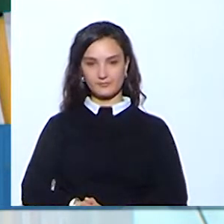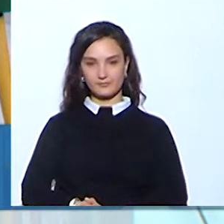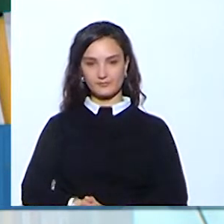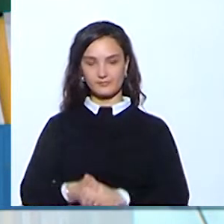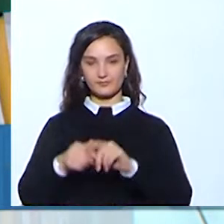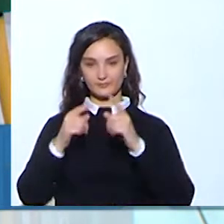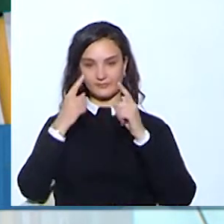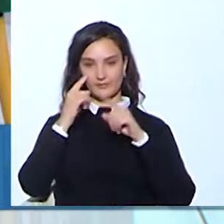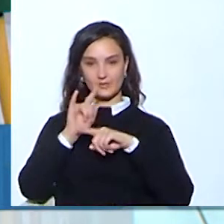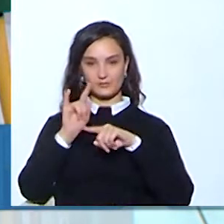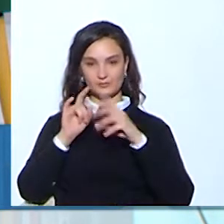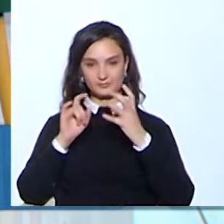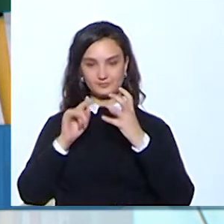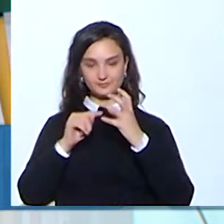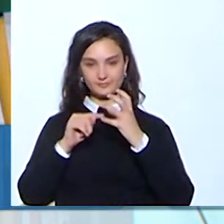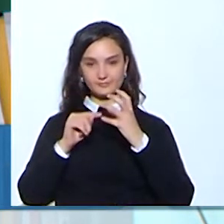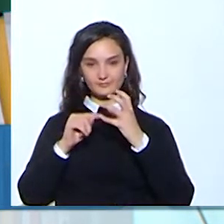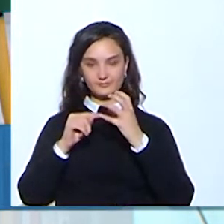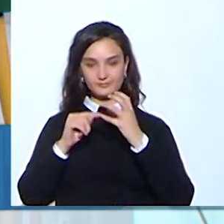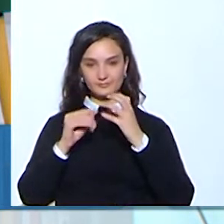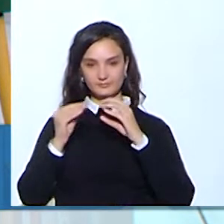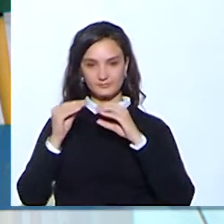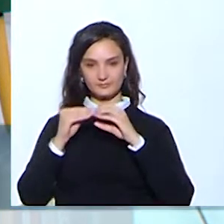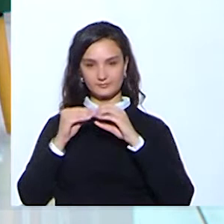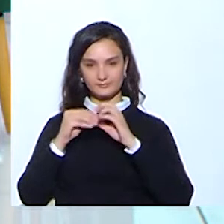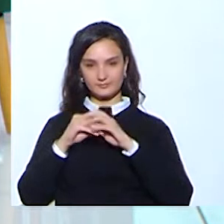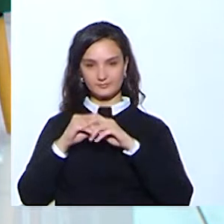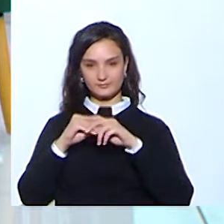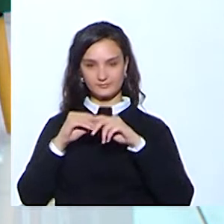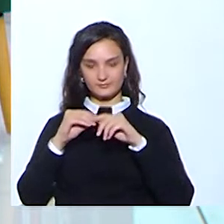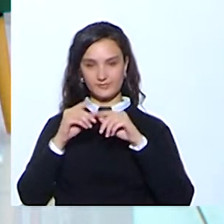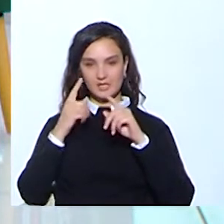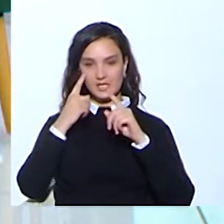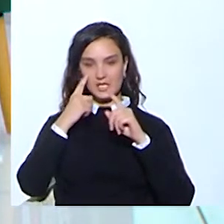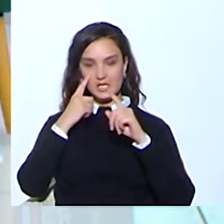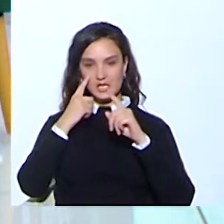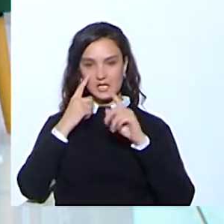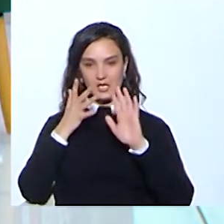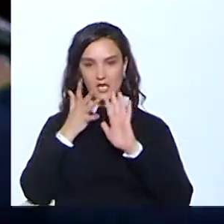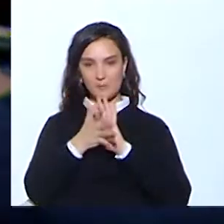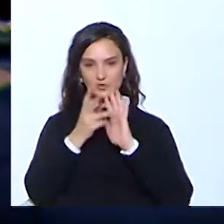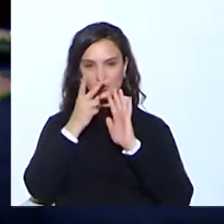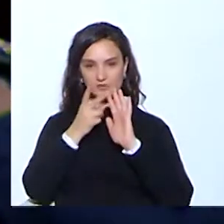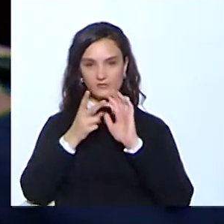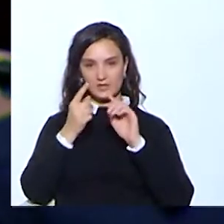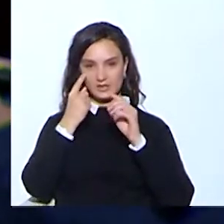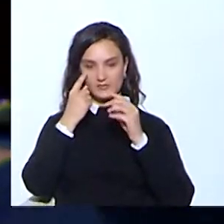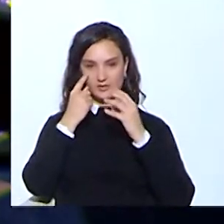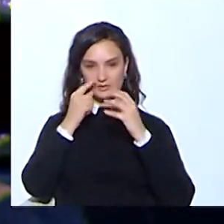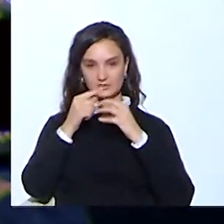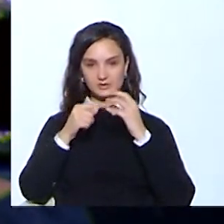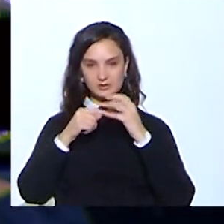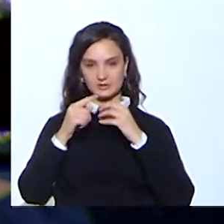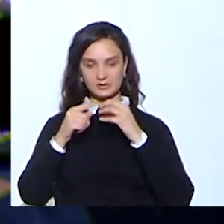ეს გახლავთ ბროლი. ბროლი მოთავსებულია გამჭვირვალე. გამჭვირვალე, ეს არის გამჭვირვალე თვალში არსებული ბუნებრივი